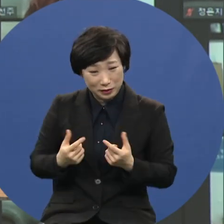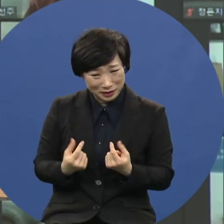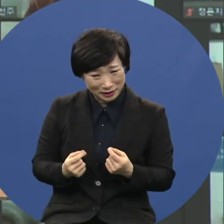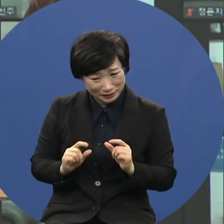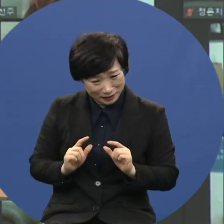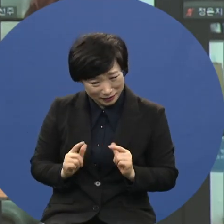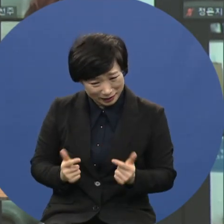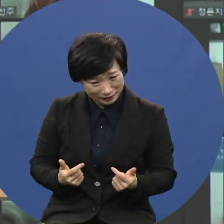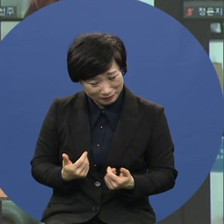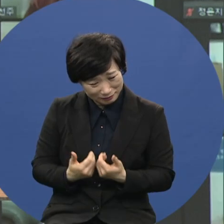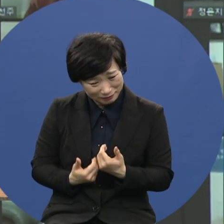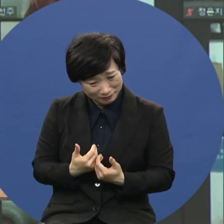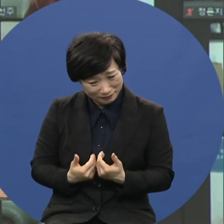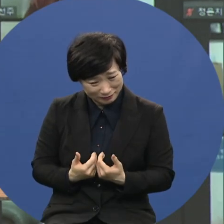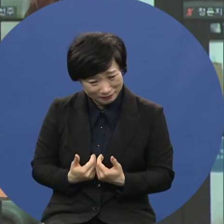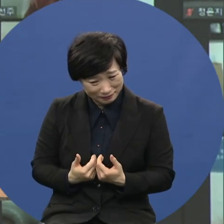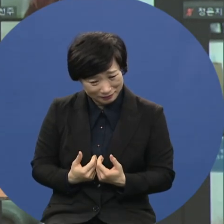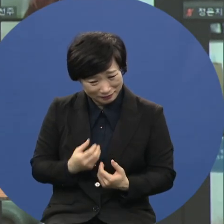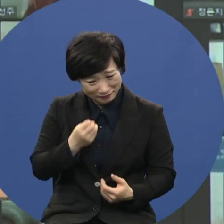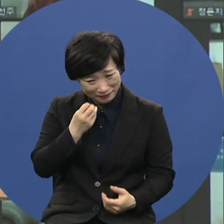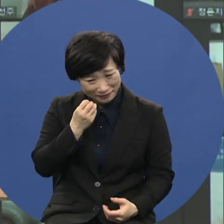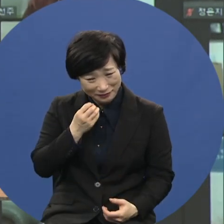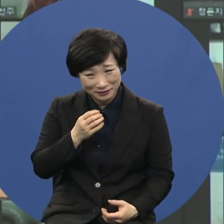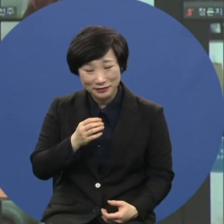같은 사람 같질 않아. 응?